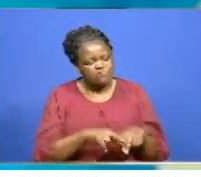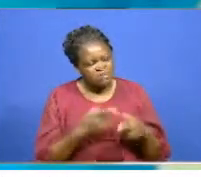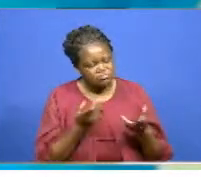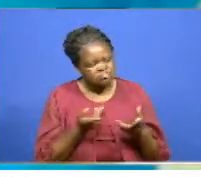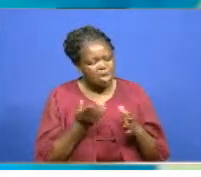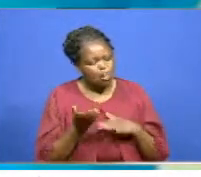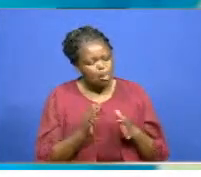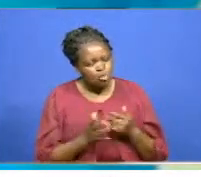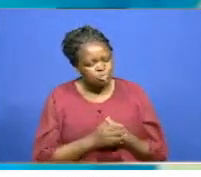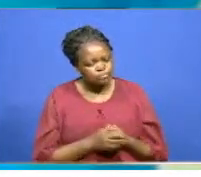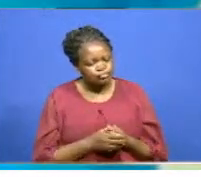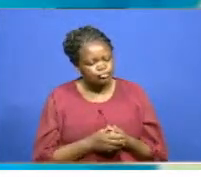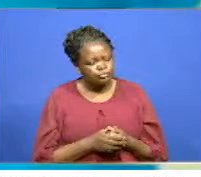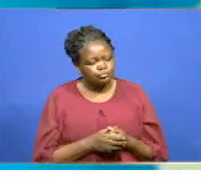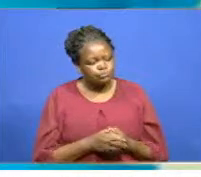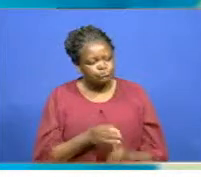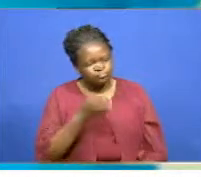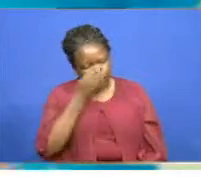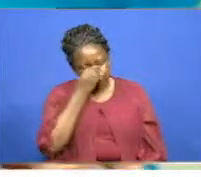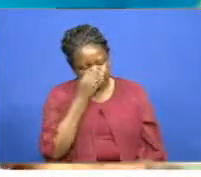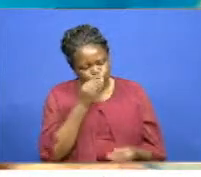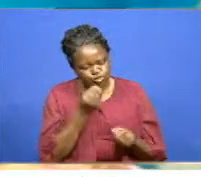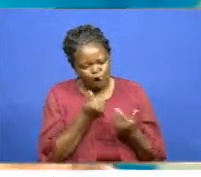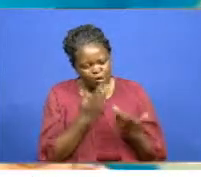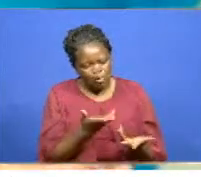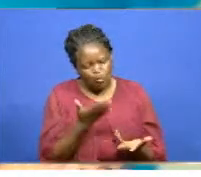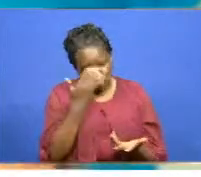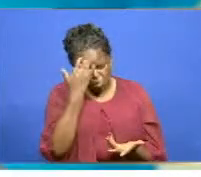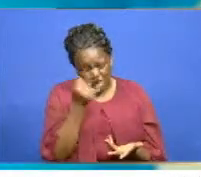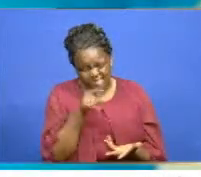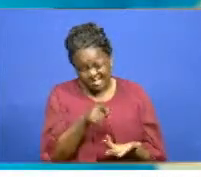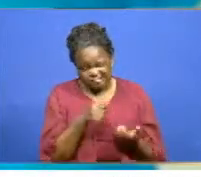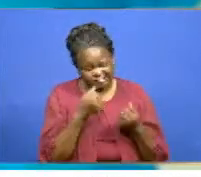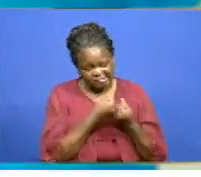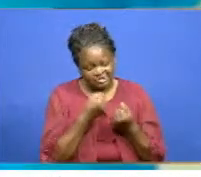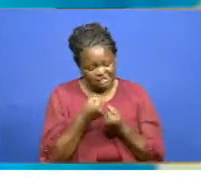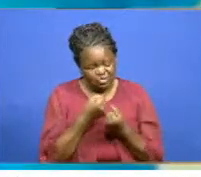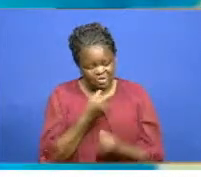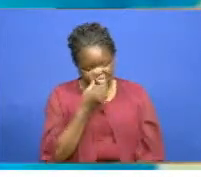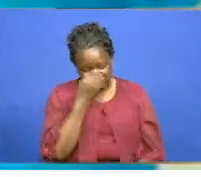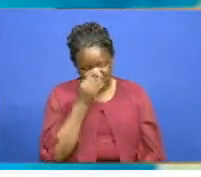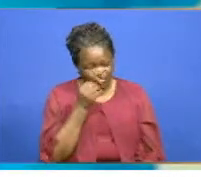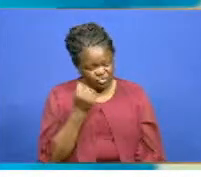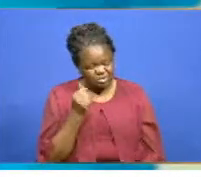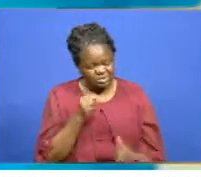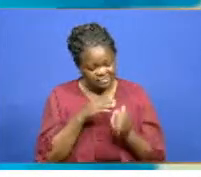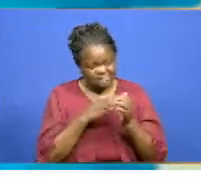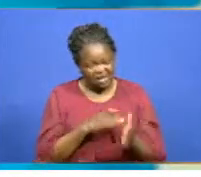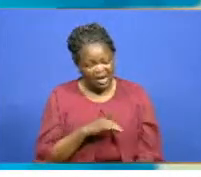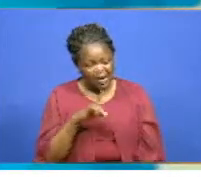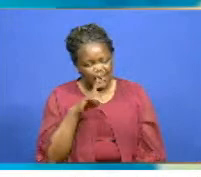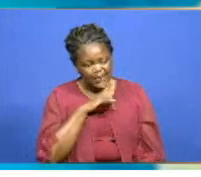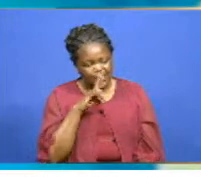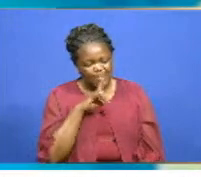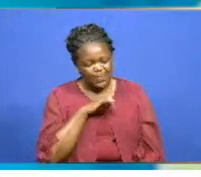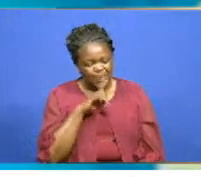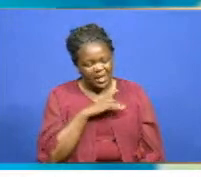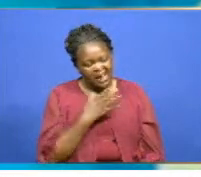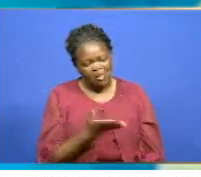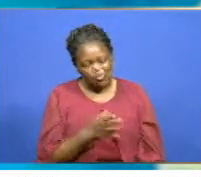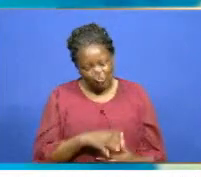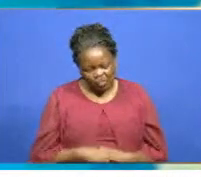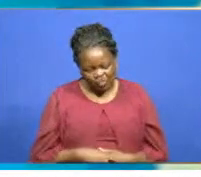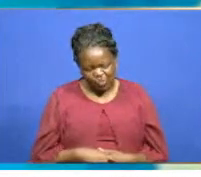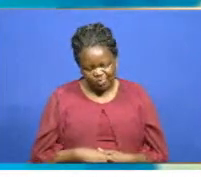aje mambo ya DP Ruto katika Rift Valley? Kwa sababu inasemekana Ruto ndiye kiongozi, undisputed leader